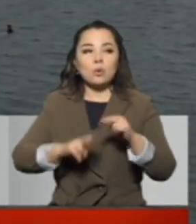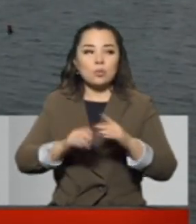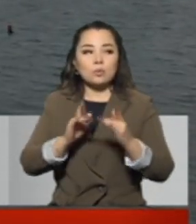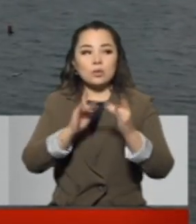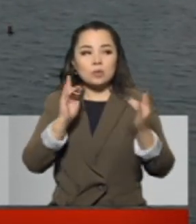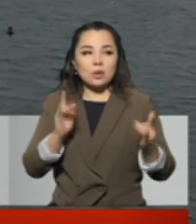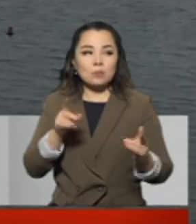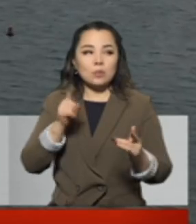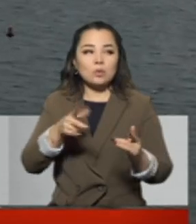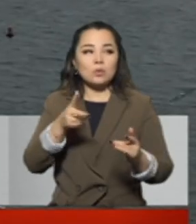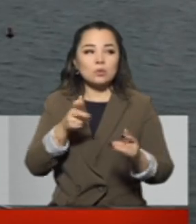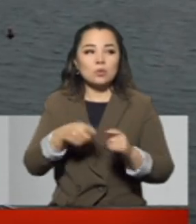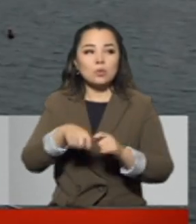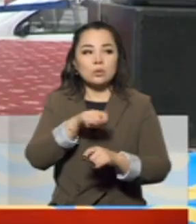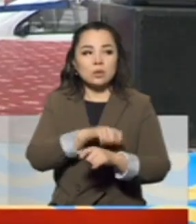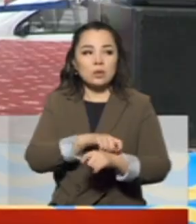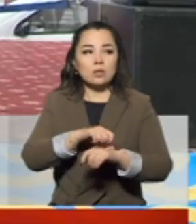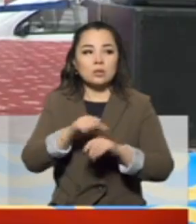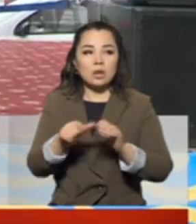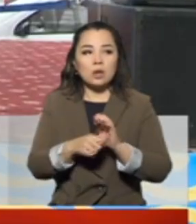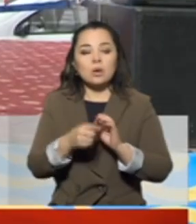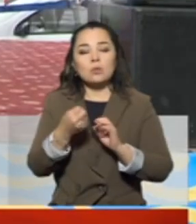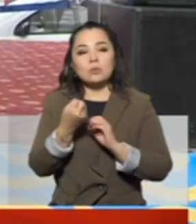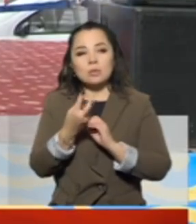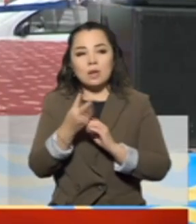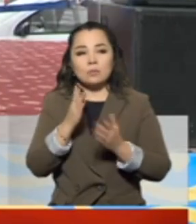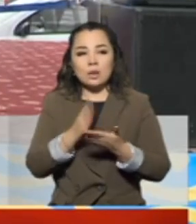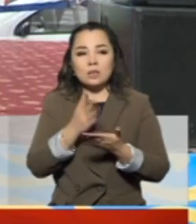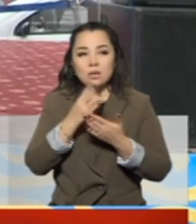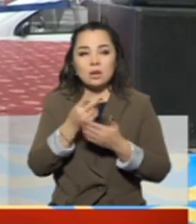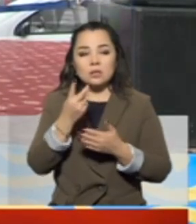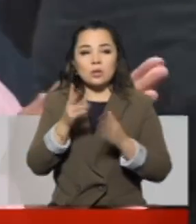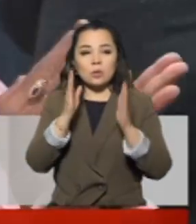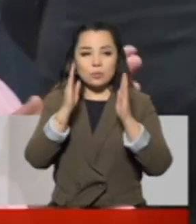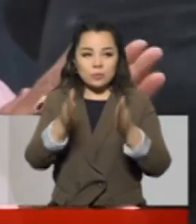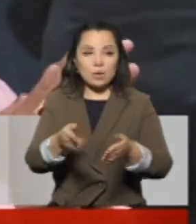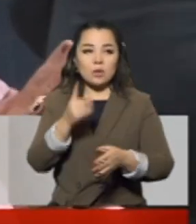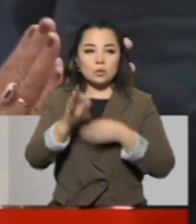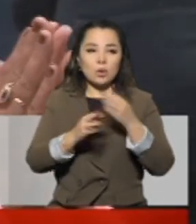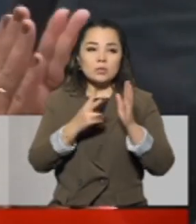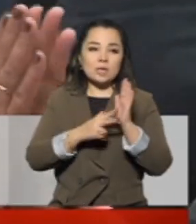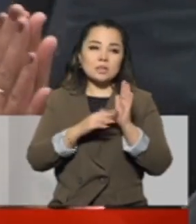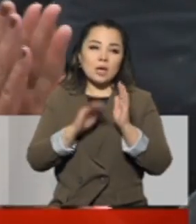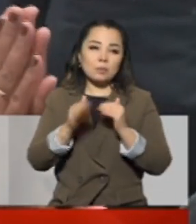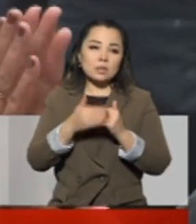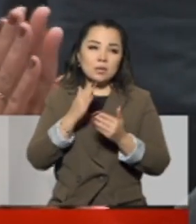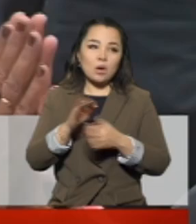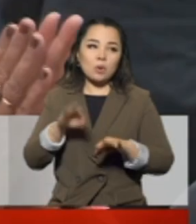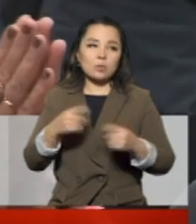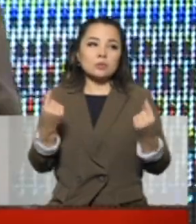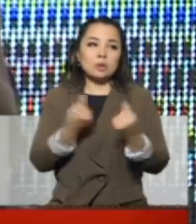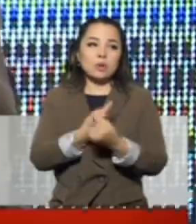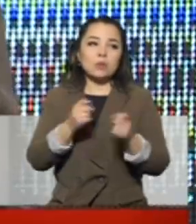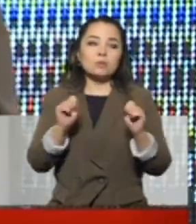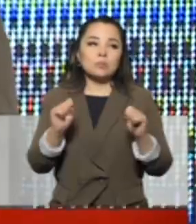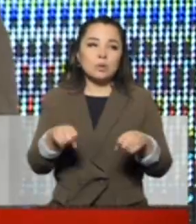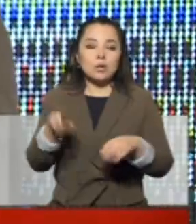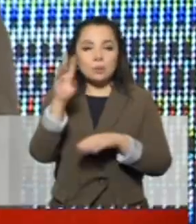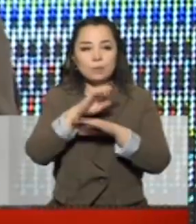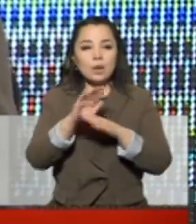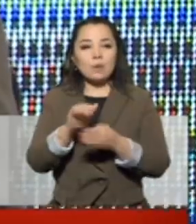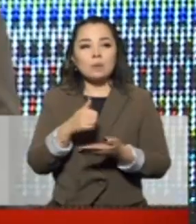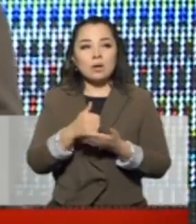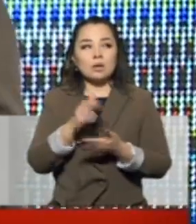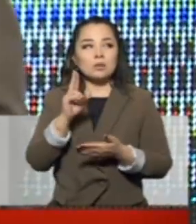ұзындығы 1316 метр, ені 12 метр болады. Екі жолақты көпірден тәулігіне 80 мың автокөлік өте алады. Мемлекет